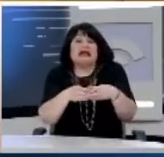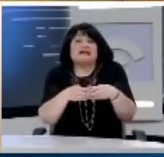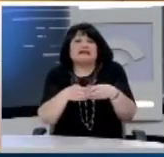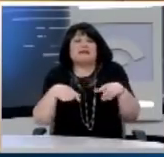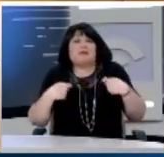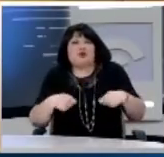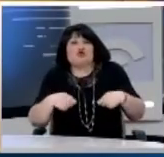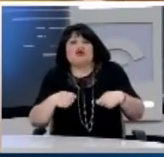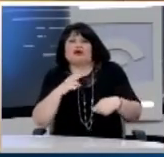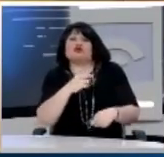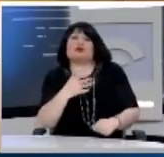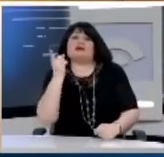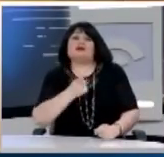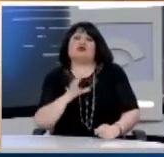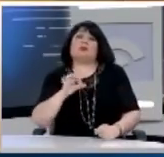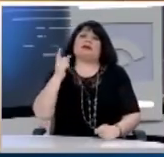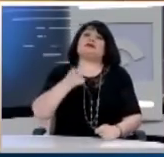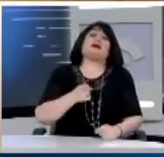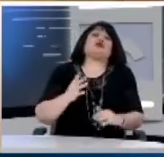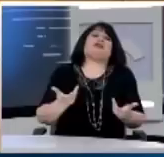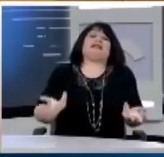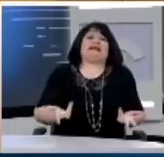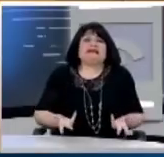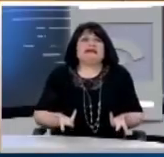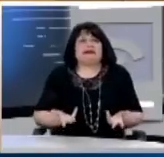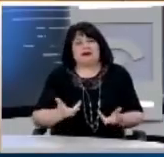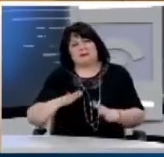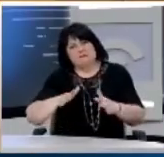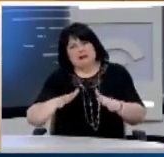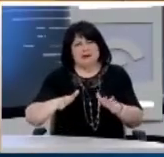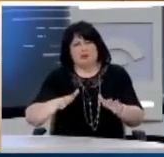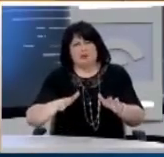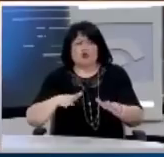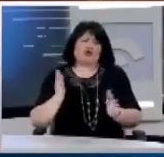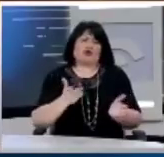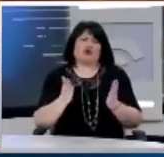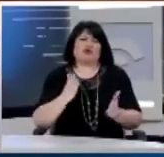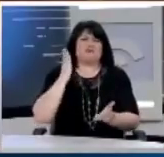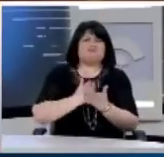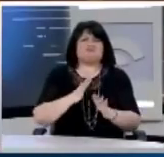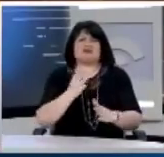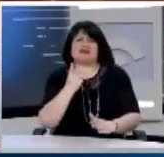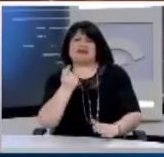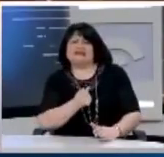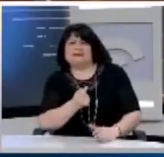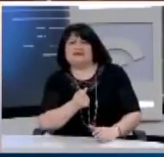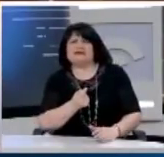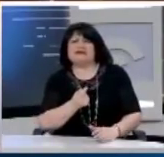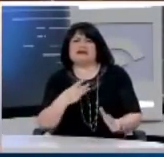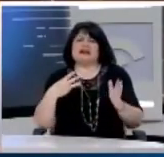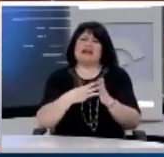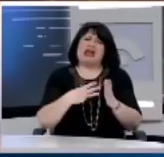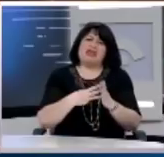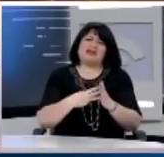πλούσιοι 25%, πιο πλούσιοι 50%, αλλά κυμαίνεται, όπως και να το κάνετε, ανάμεσα